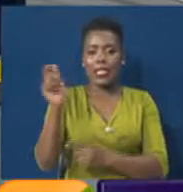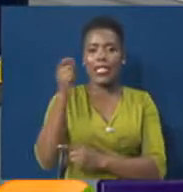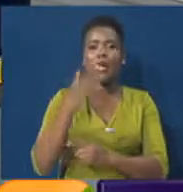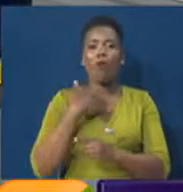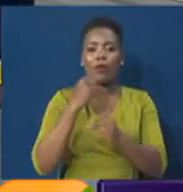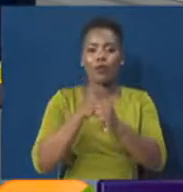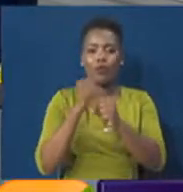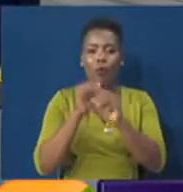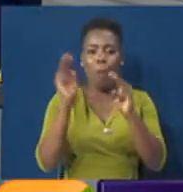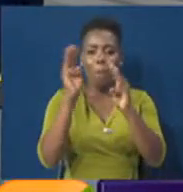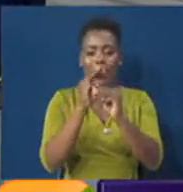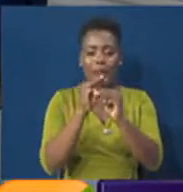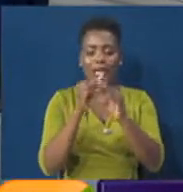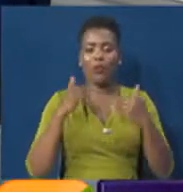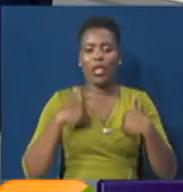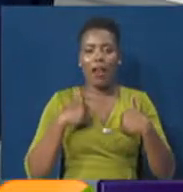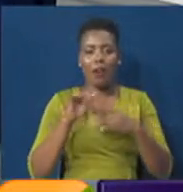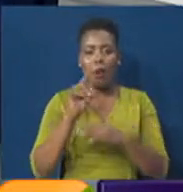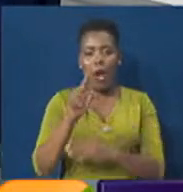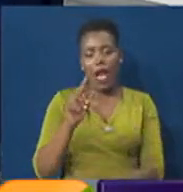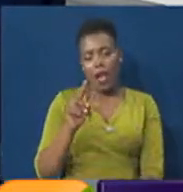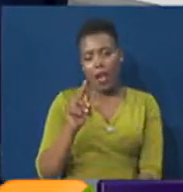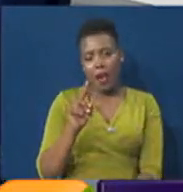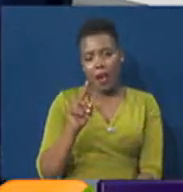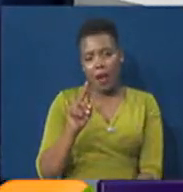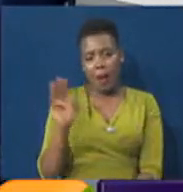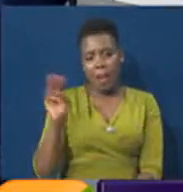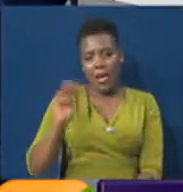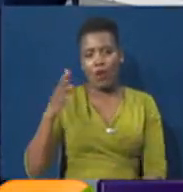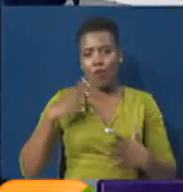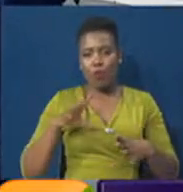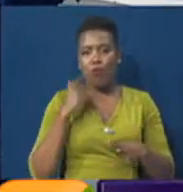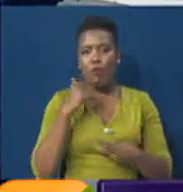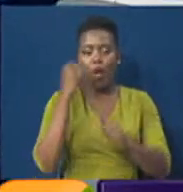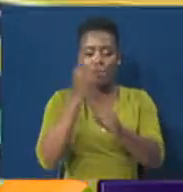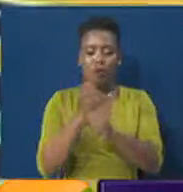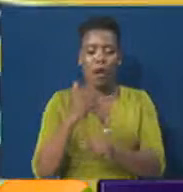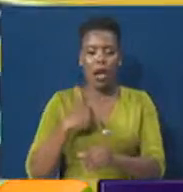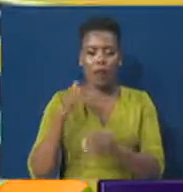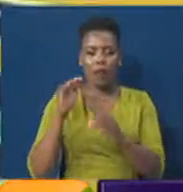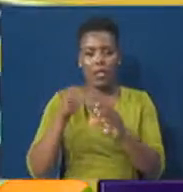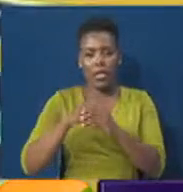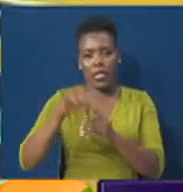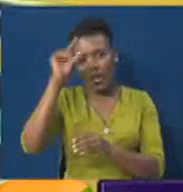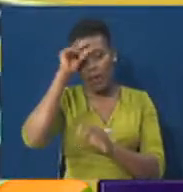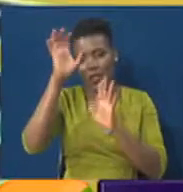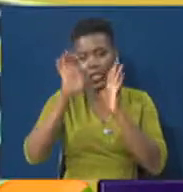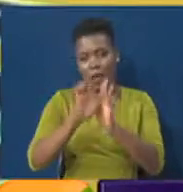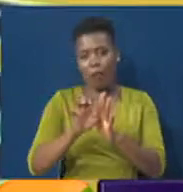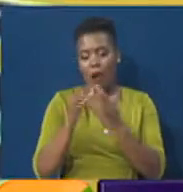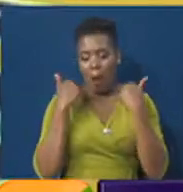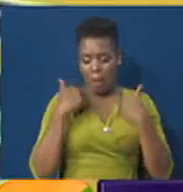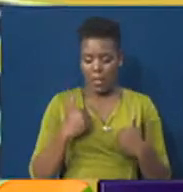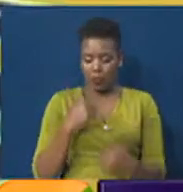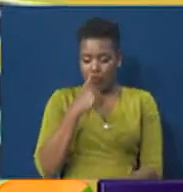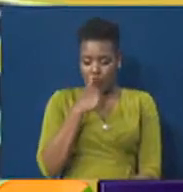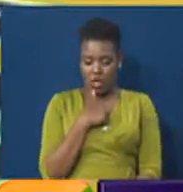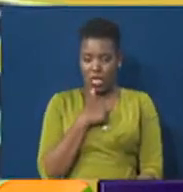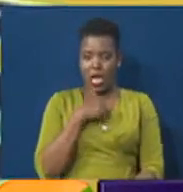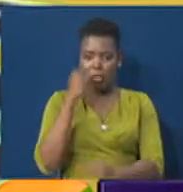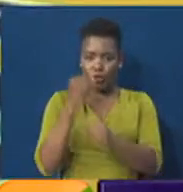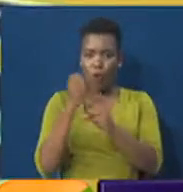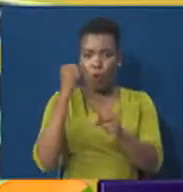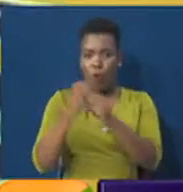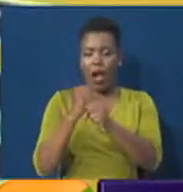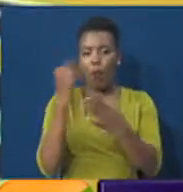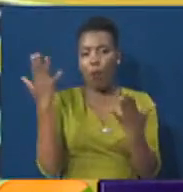hesabu. Tuko na watu milioni 1 ambao wameajiriwa na serikali kama mimi na Zakari. Kuna watu wengine